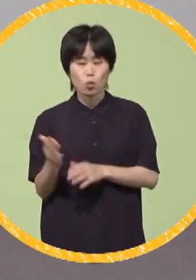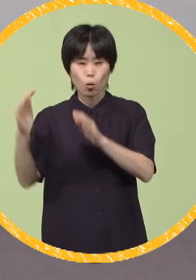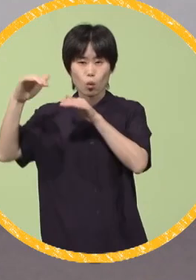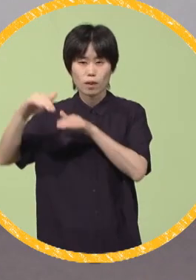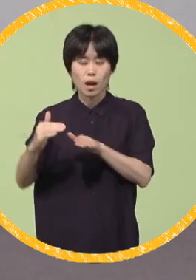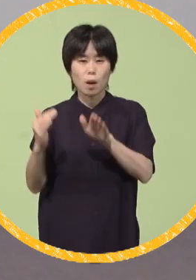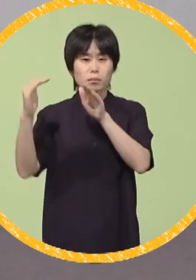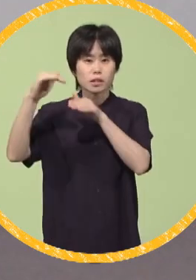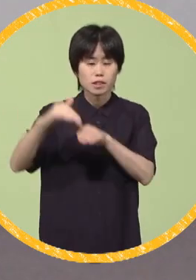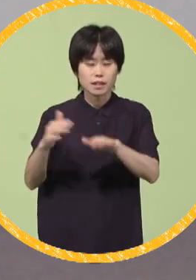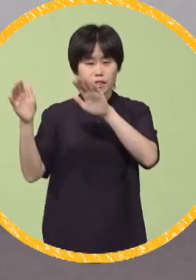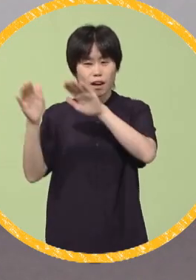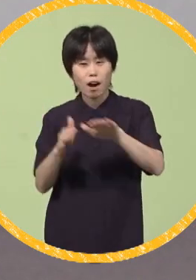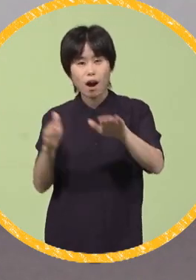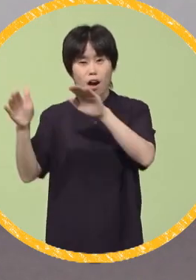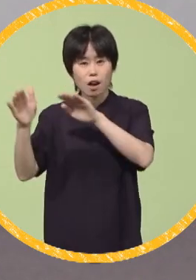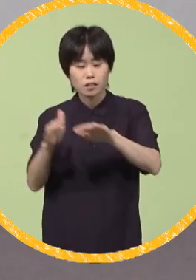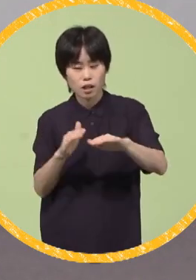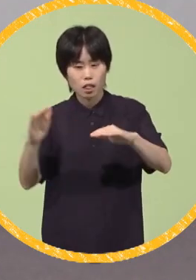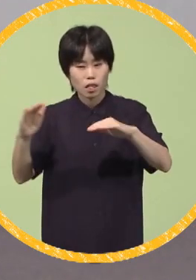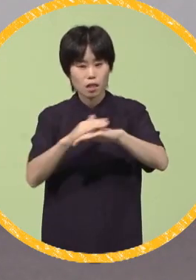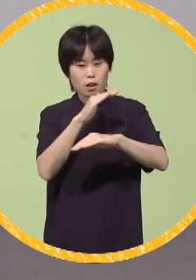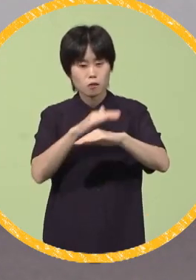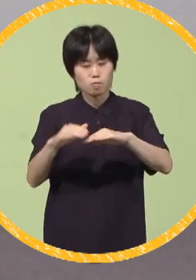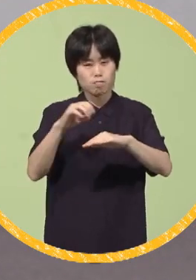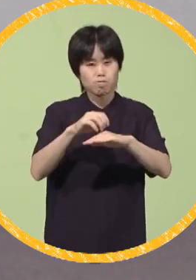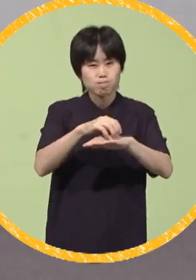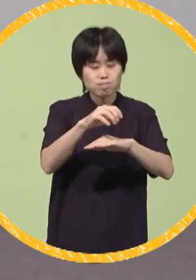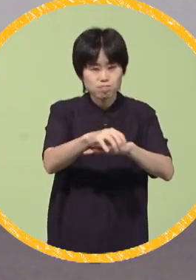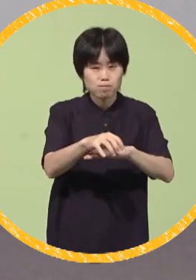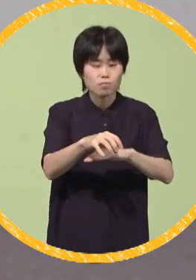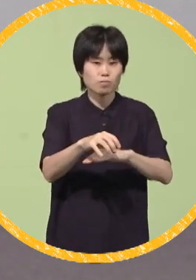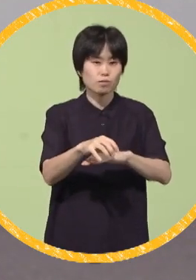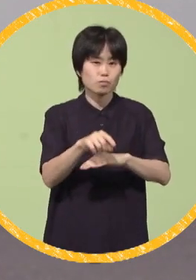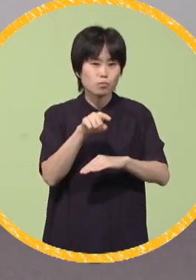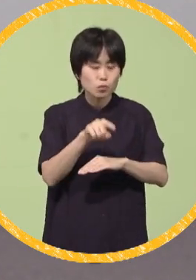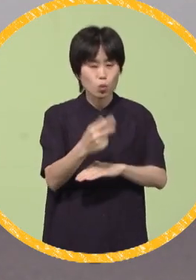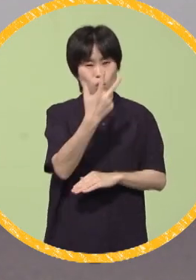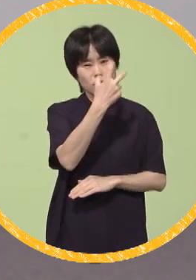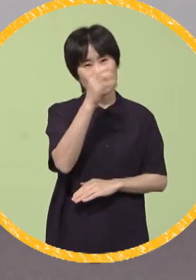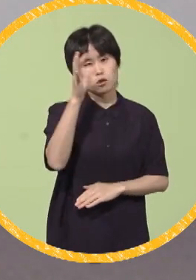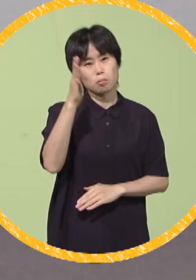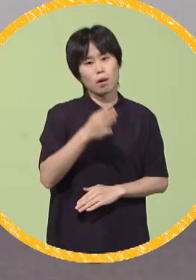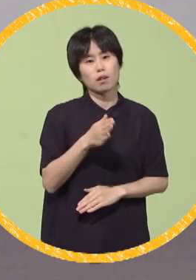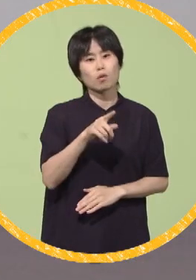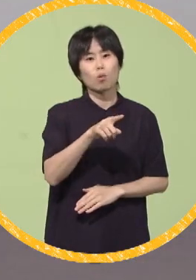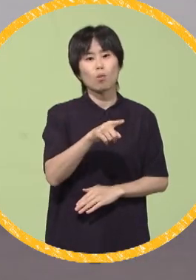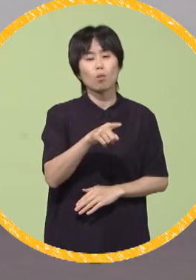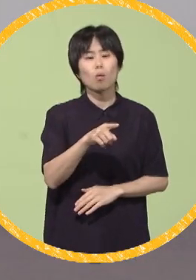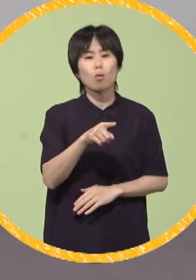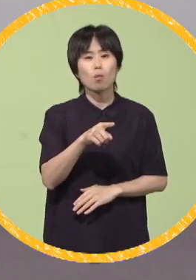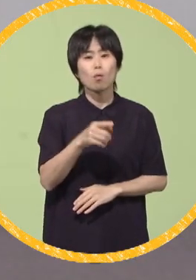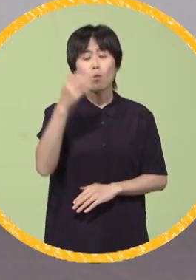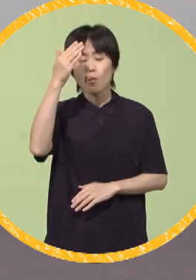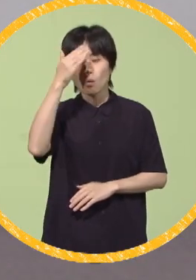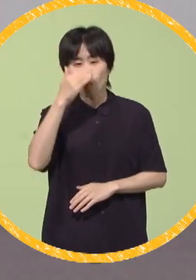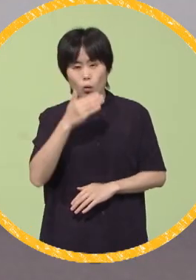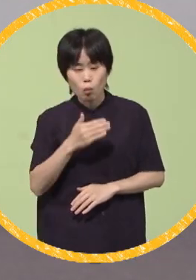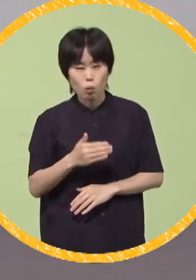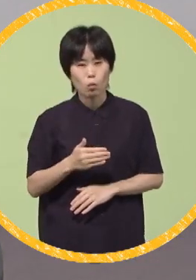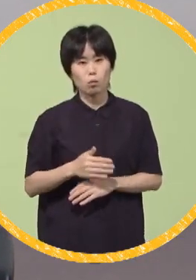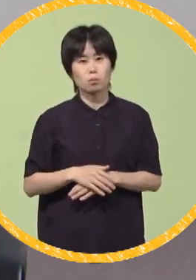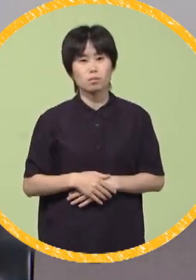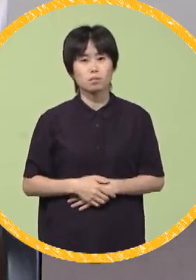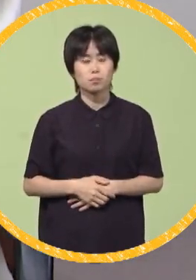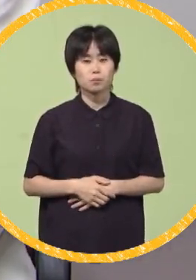う風などで、風や波に海岸に漂着、打ち上げられたゴミ、それが約7割になります。 川から結構そういう、あ、まあまあそうです